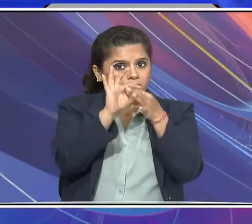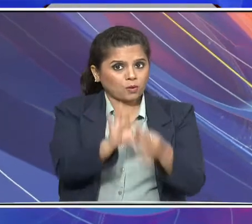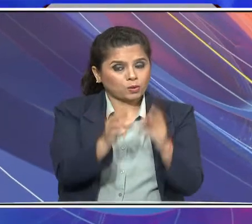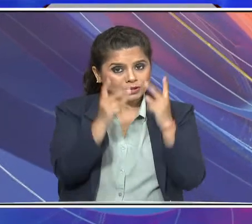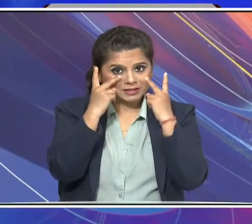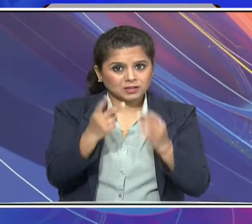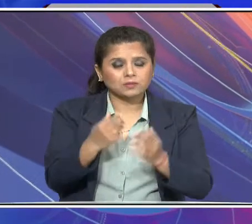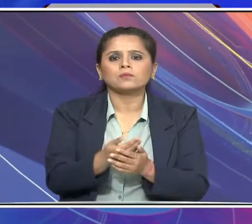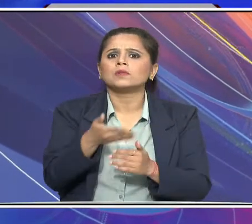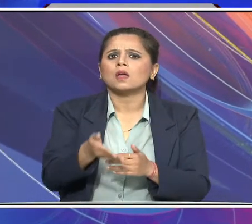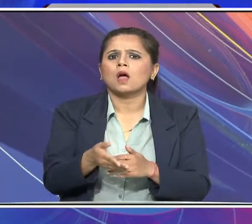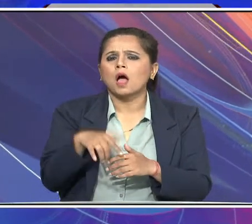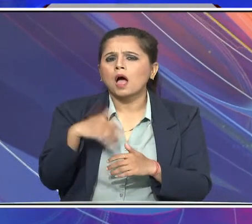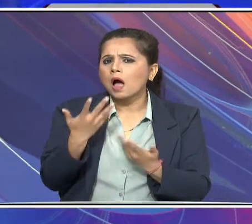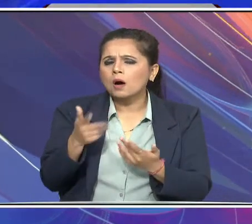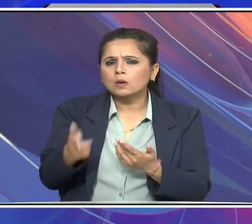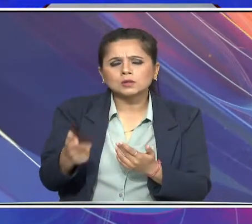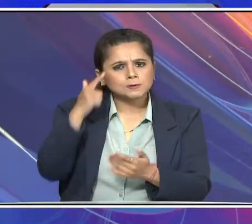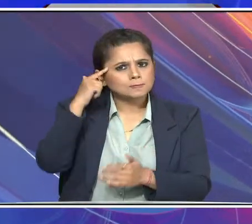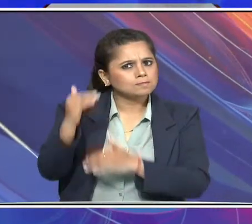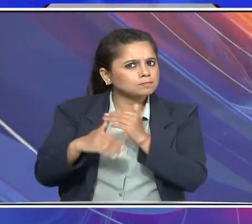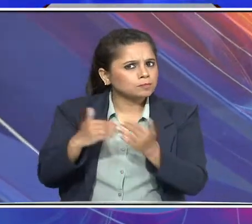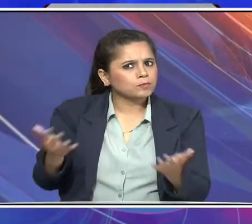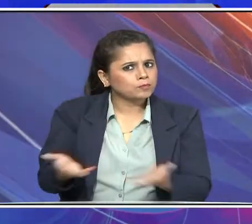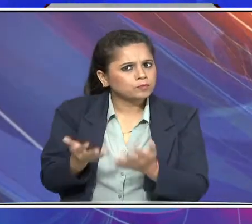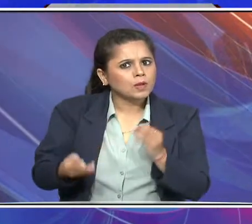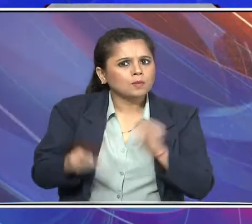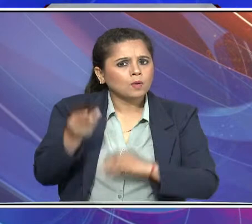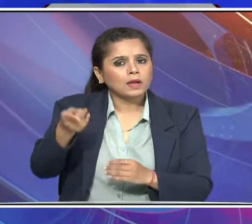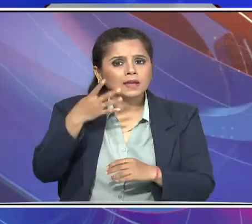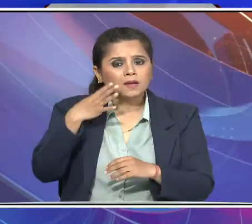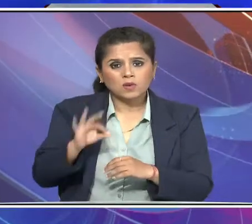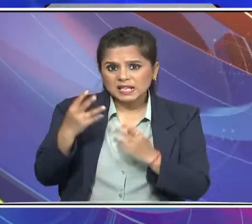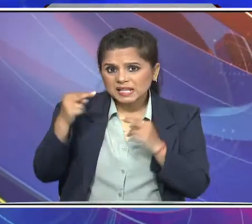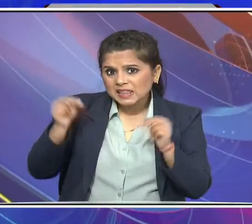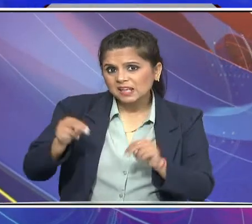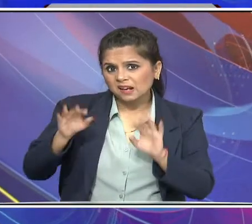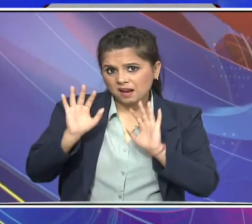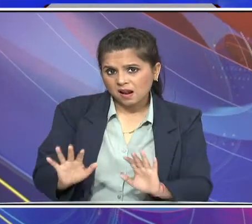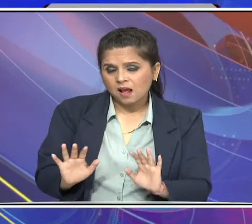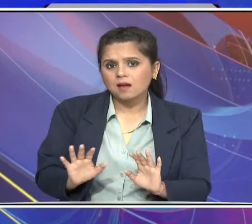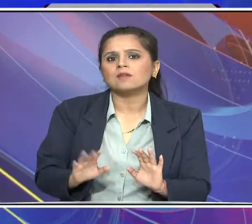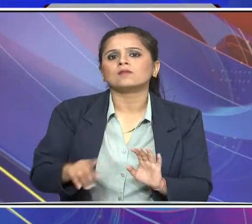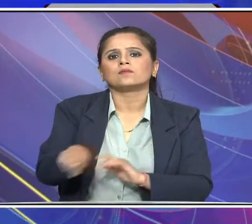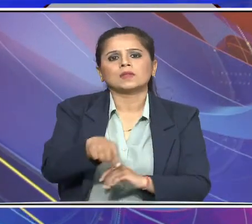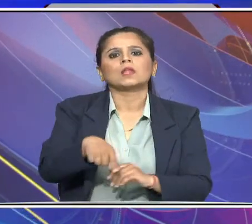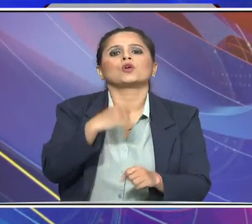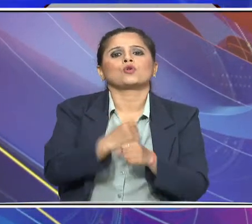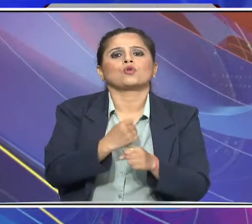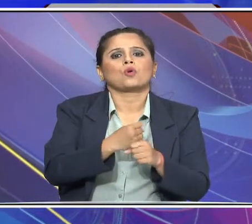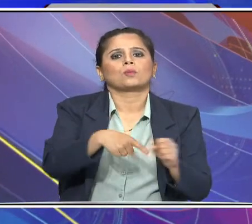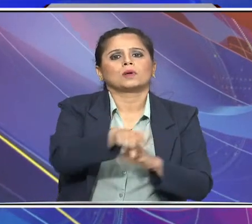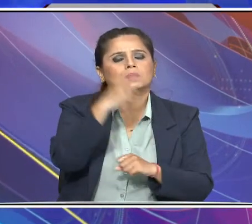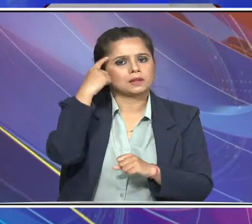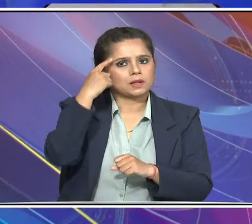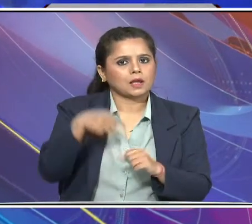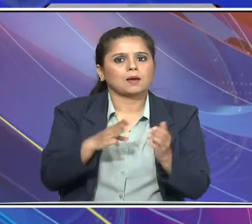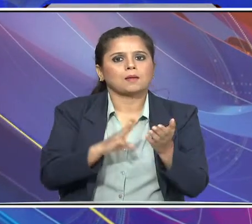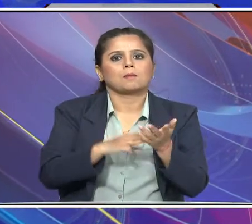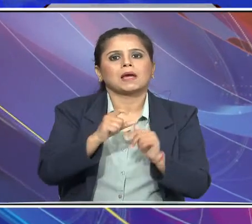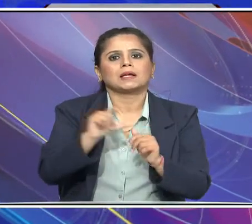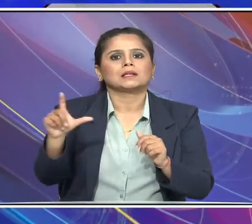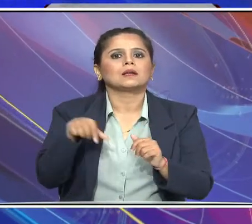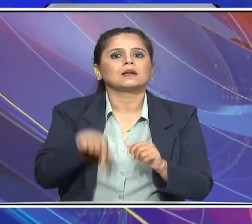में और आगे बढ़ाने की आवश्यकता को इनके करने के लिए सरकार ने मेडिकल डिवाइस पार्क